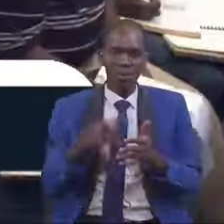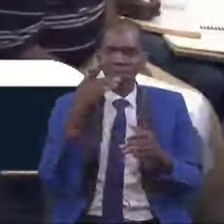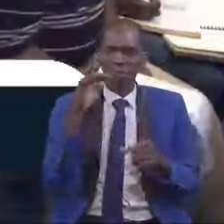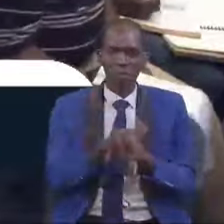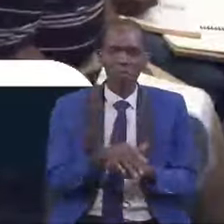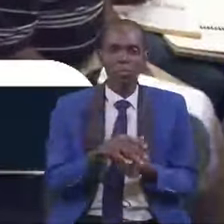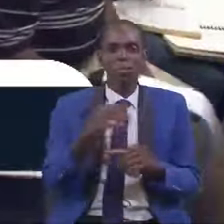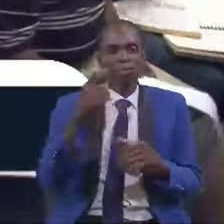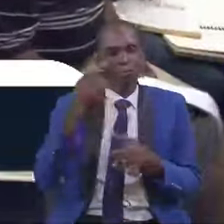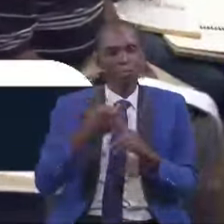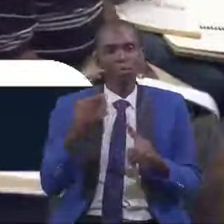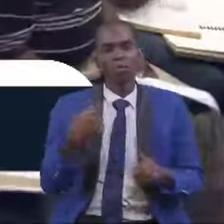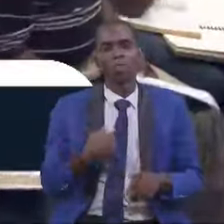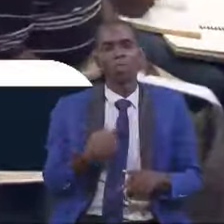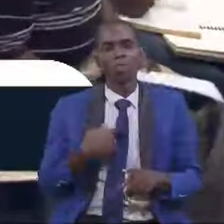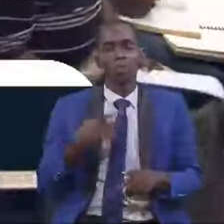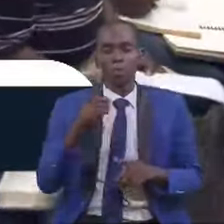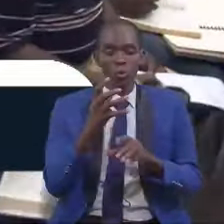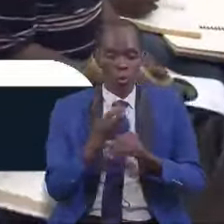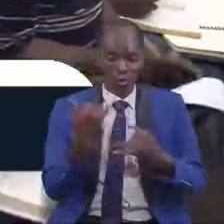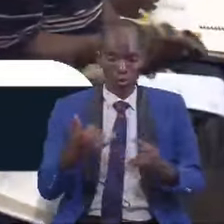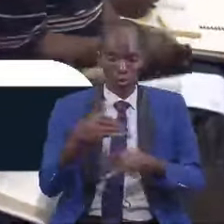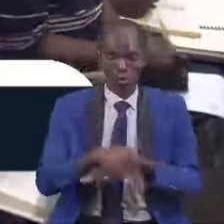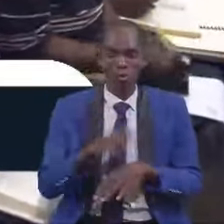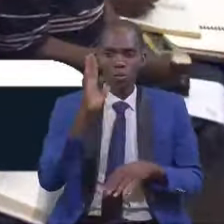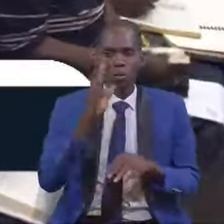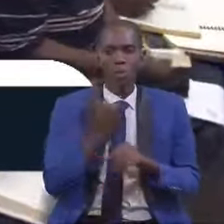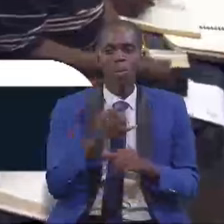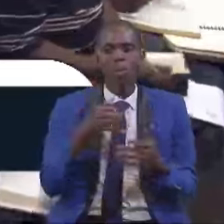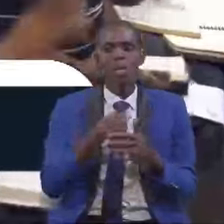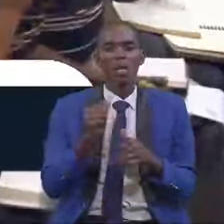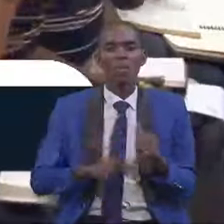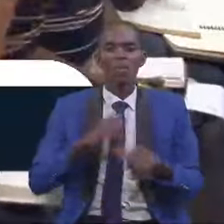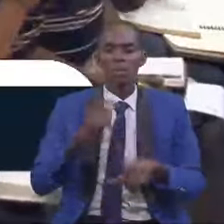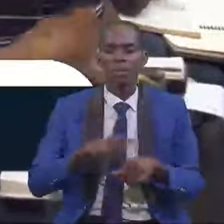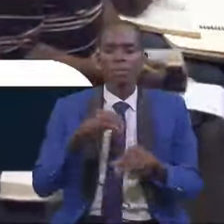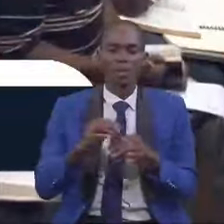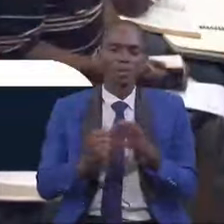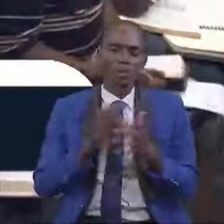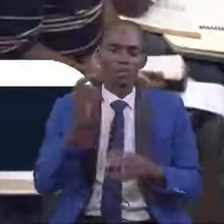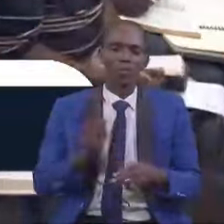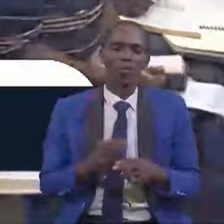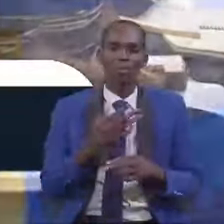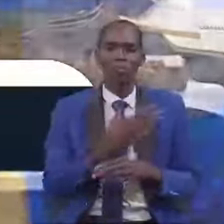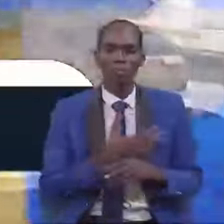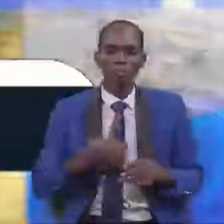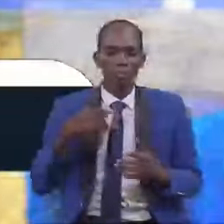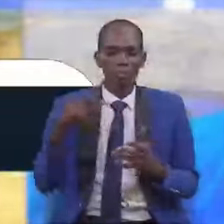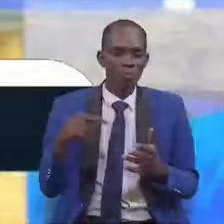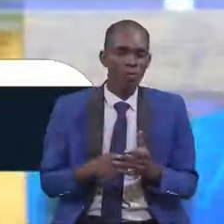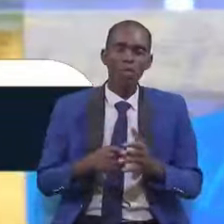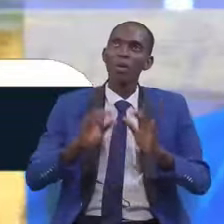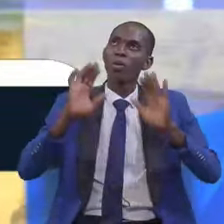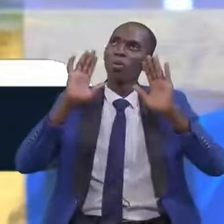l'ôtera. Vous l'aurez ce soir. Vous l'aurez à tout moment au nom de Jésus-Christ. Voici les miracles qui